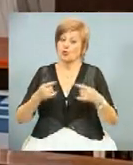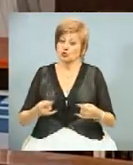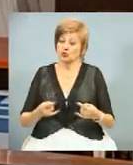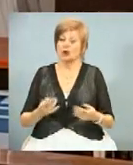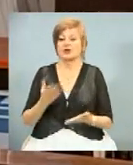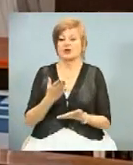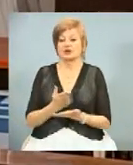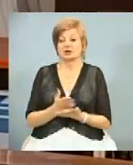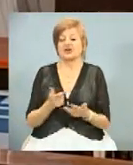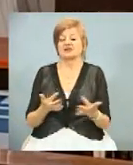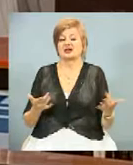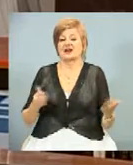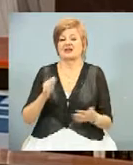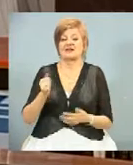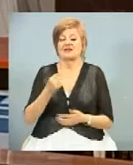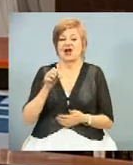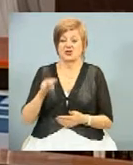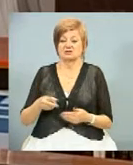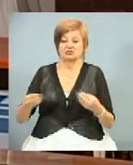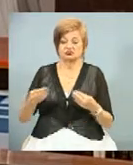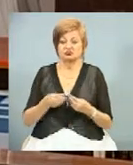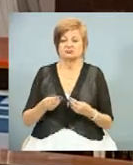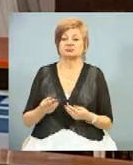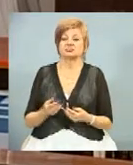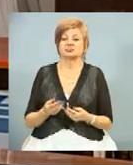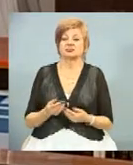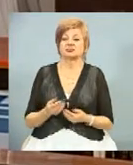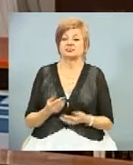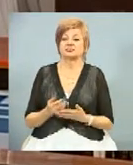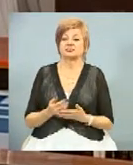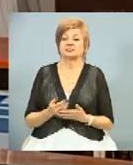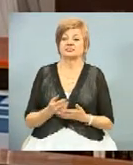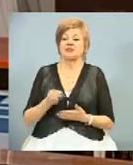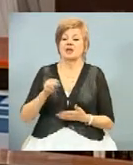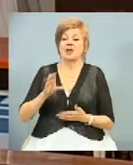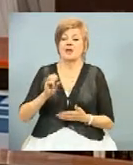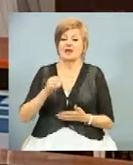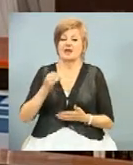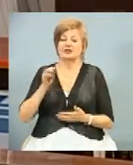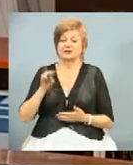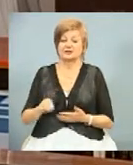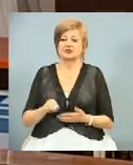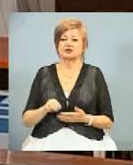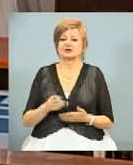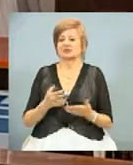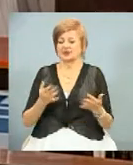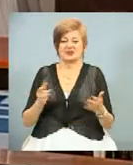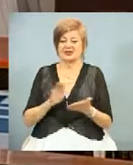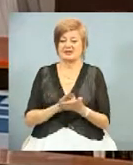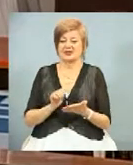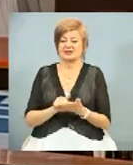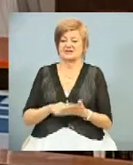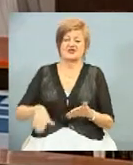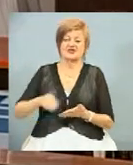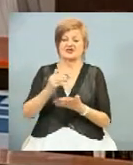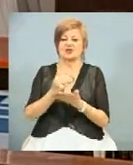є різні файли, наприклад, там Word, Paint, Microsoft і всі